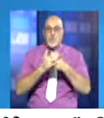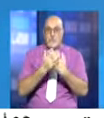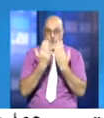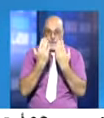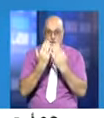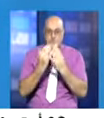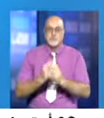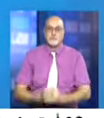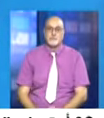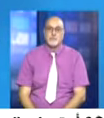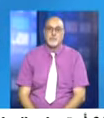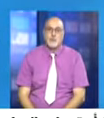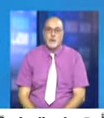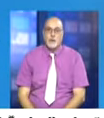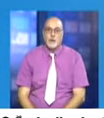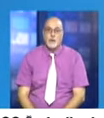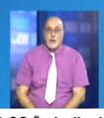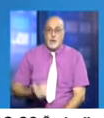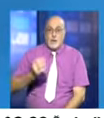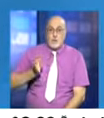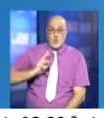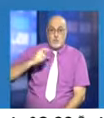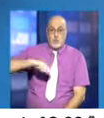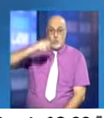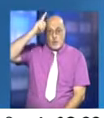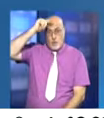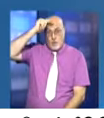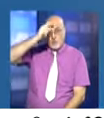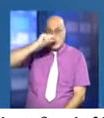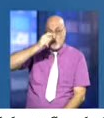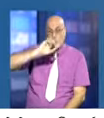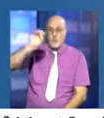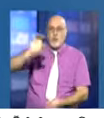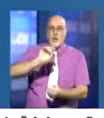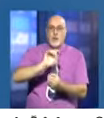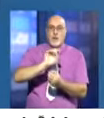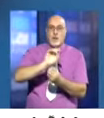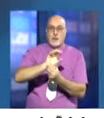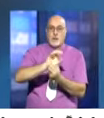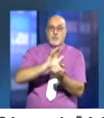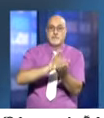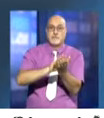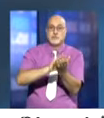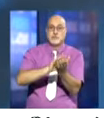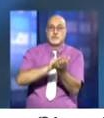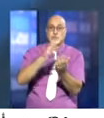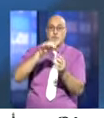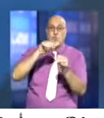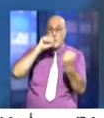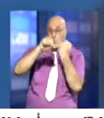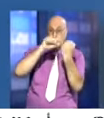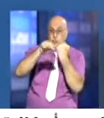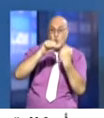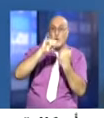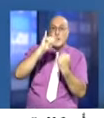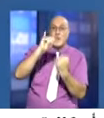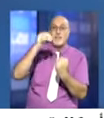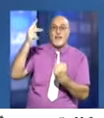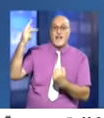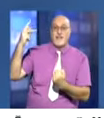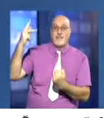الاخباريه بدايه هنا رئيس الجمهوريه السيد عبد المجيد تبون الملاكمه الجزائريه ايماان خليف على اثر تتويجها